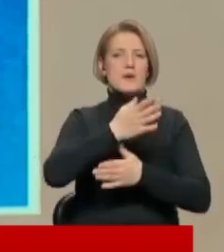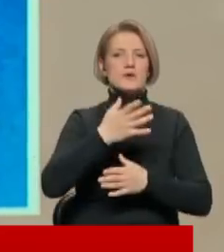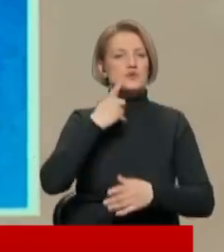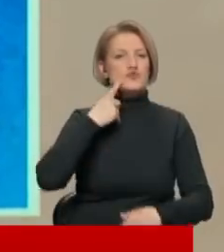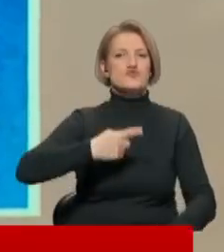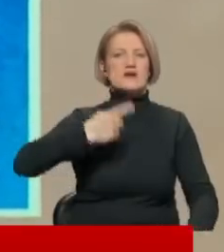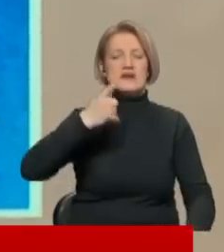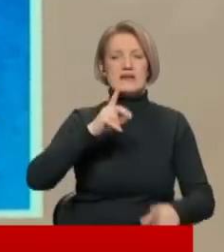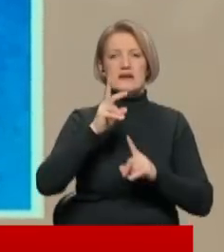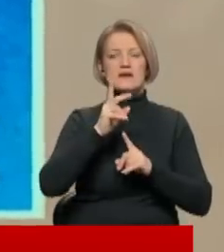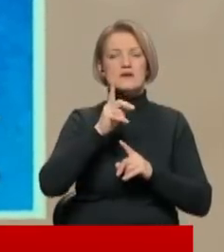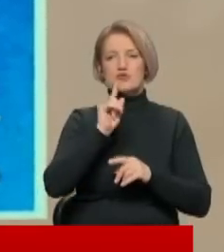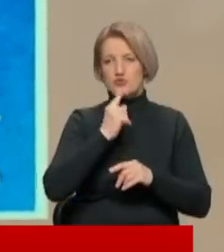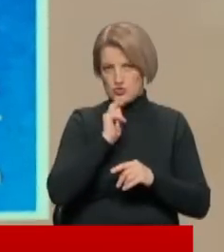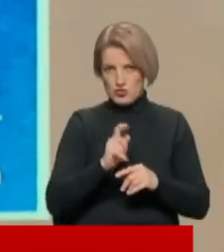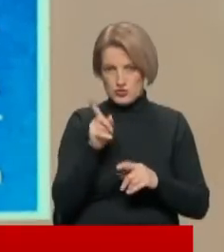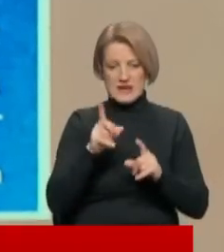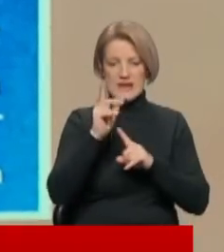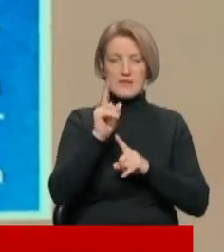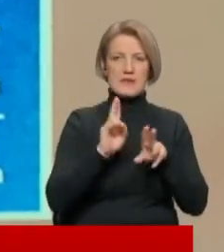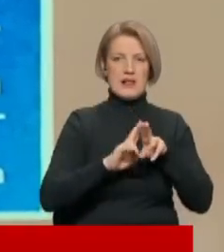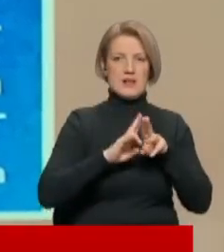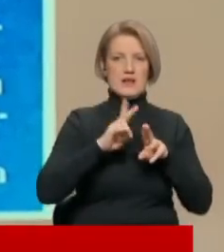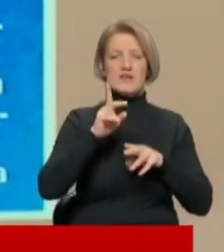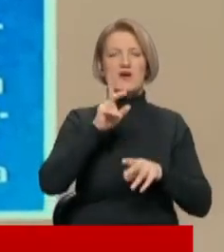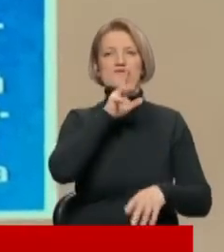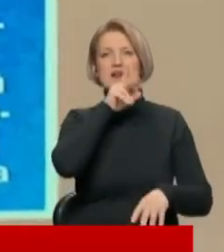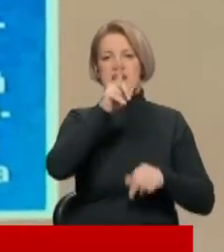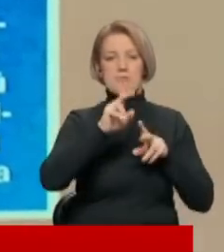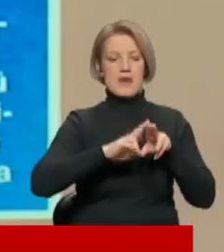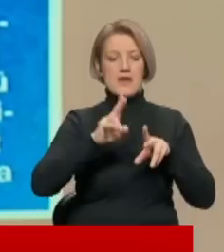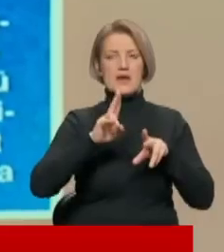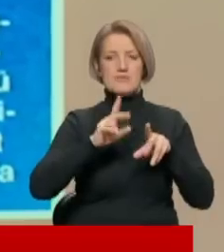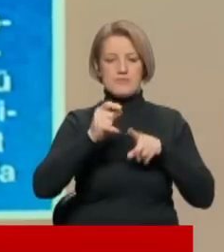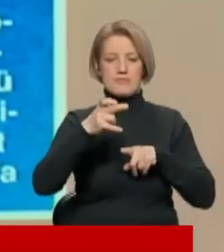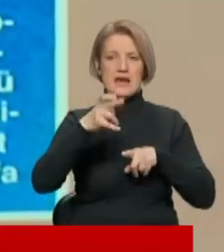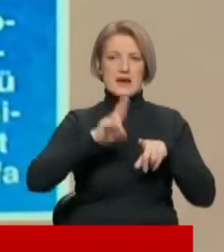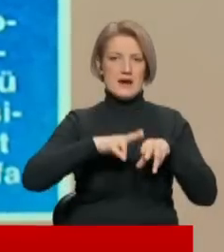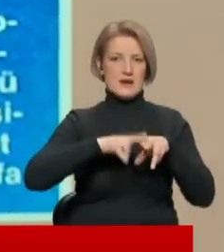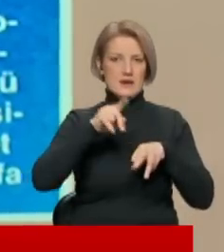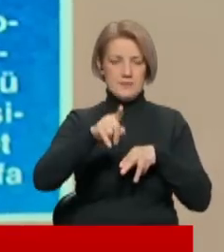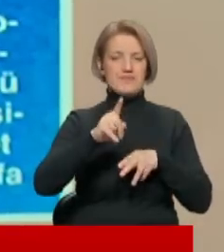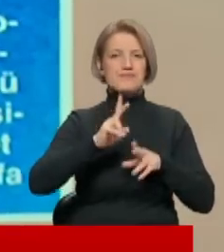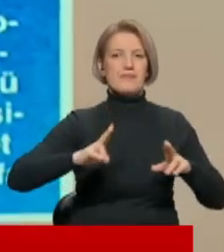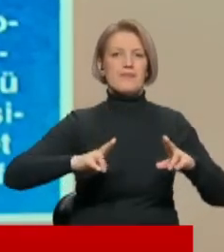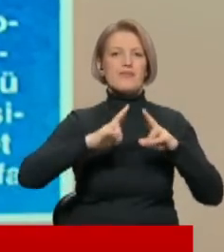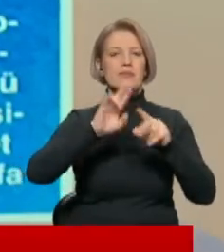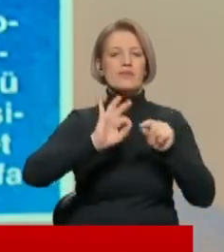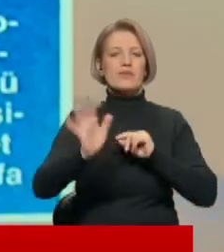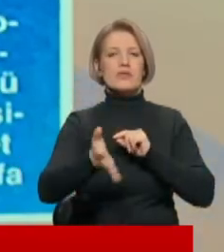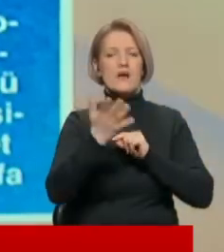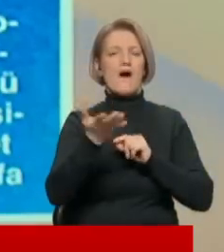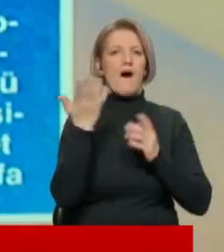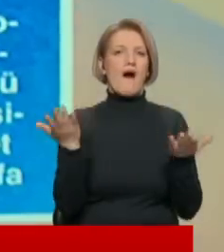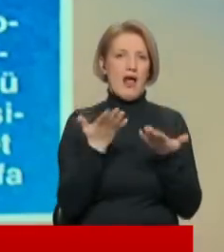Cumhurbaşkanlığı sözlü İbrahim kalın bu Fransa'daki PKK Onlar şimdi Paris sokaklarına ateşe veriyor hala